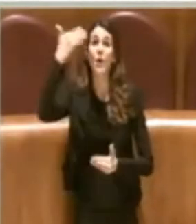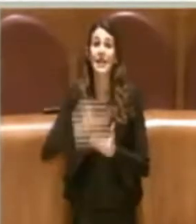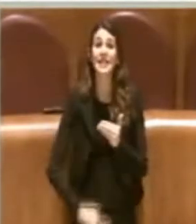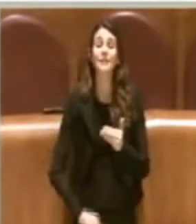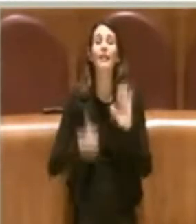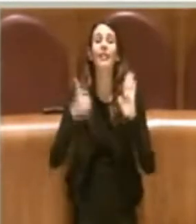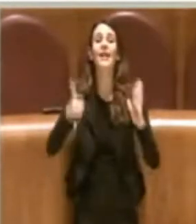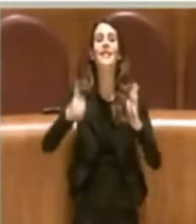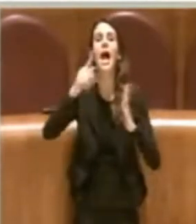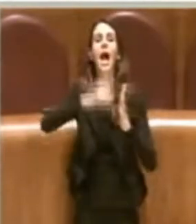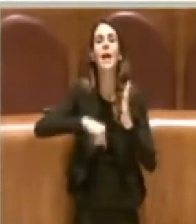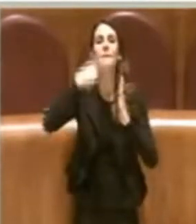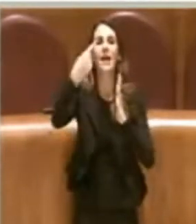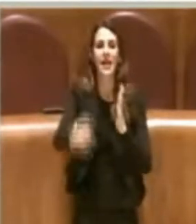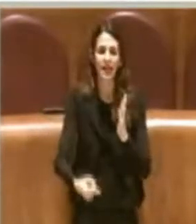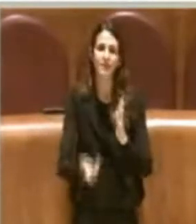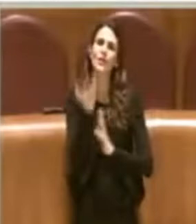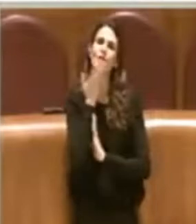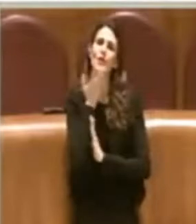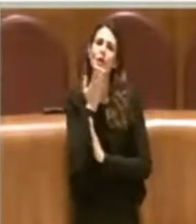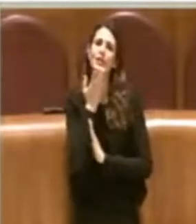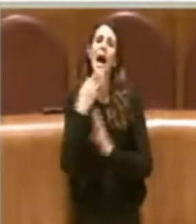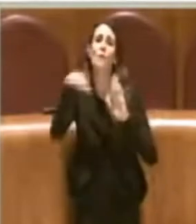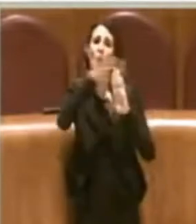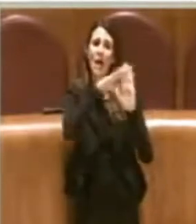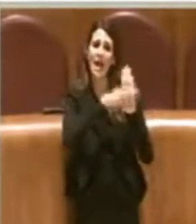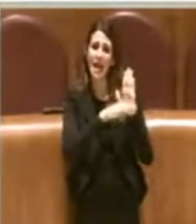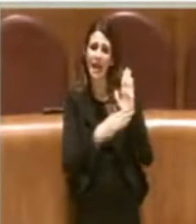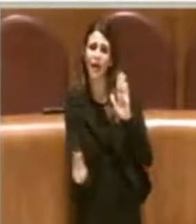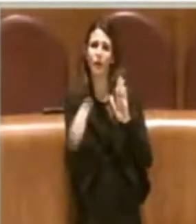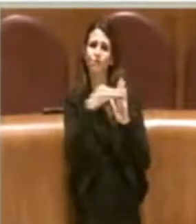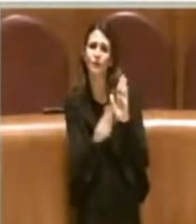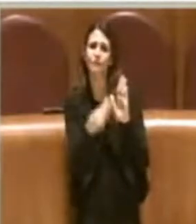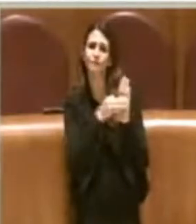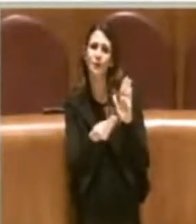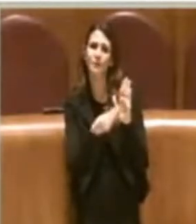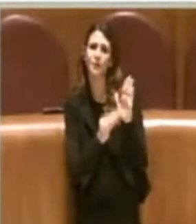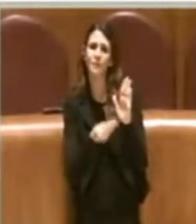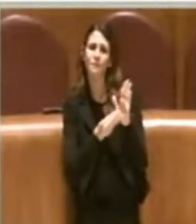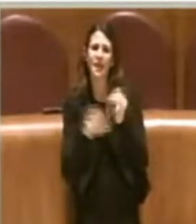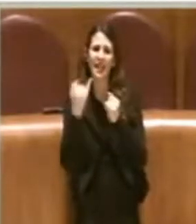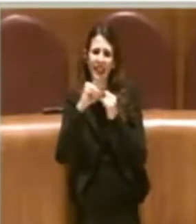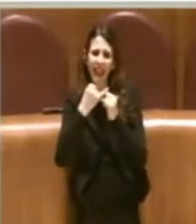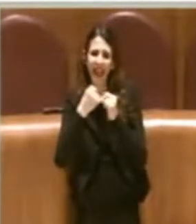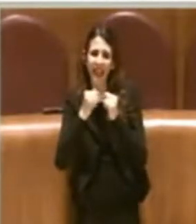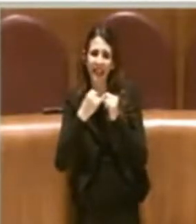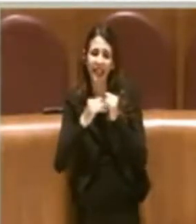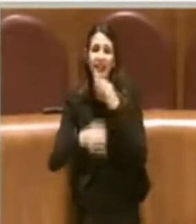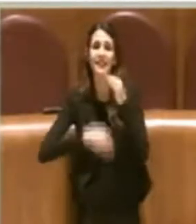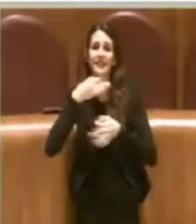venga implementato con ulteriori dettagli e che quindi per ogni singola